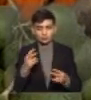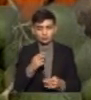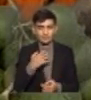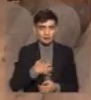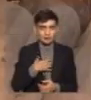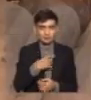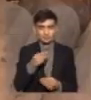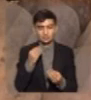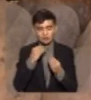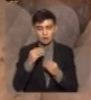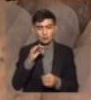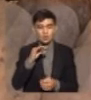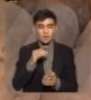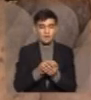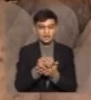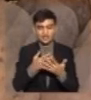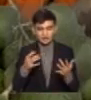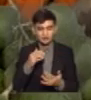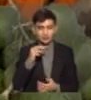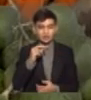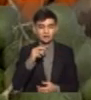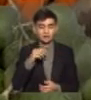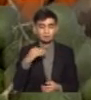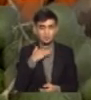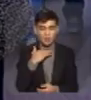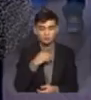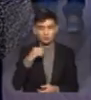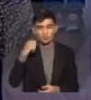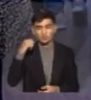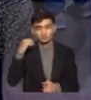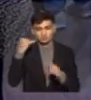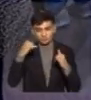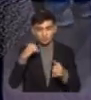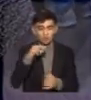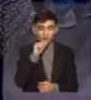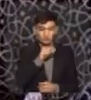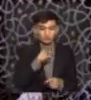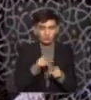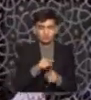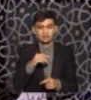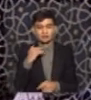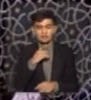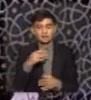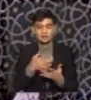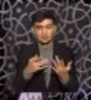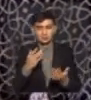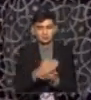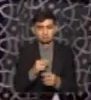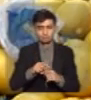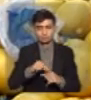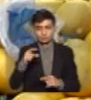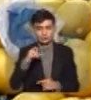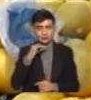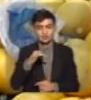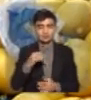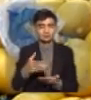овощная группа. Это востребованное у населения мясо кур и говядина. Чиновники перекупают у сельхозпроизводителей продукцию еще на стадии сбора